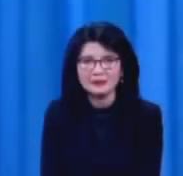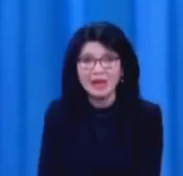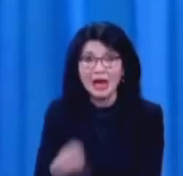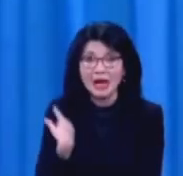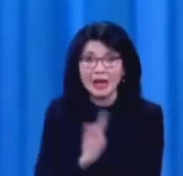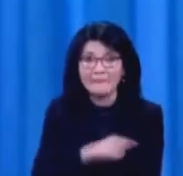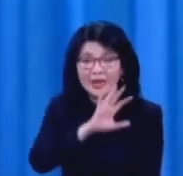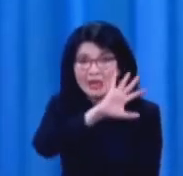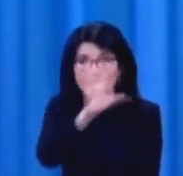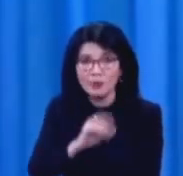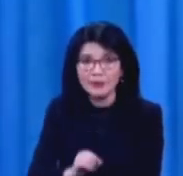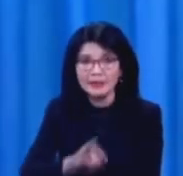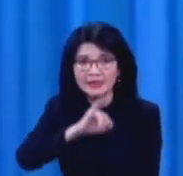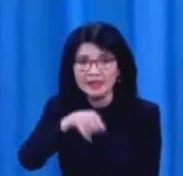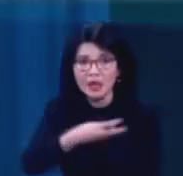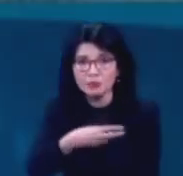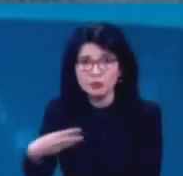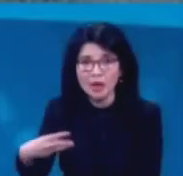Kabupaten Jayapura juga membangun